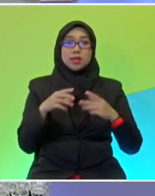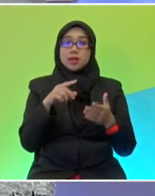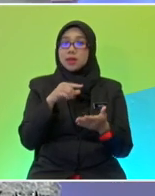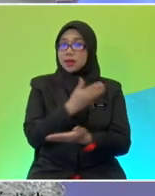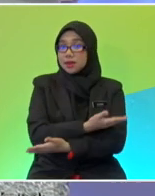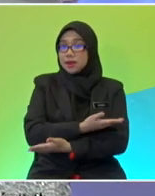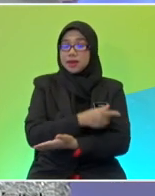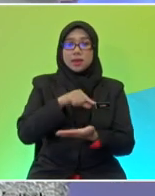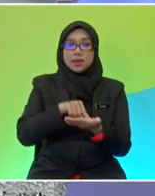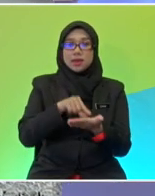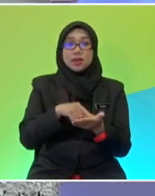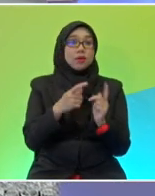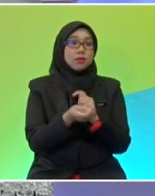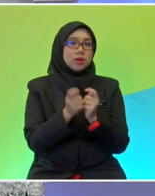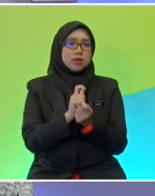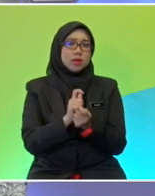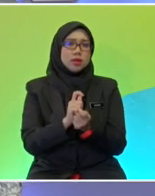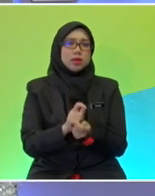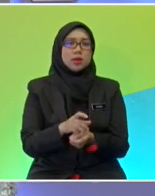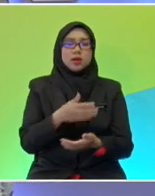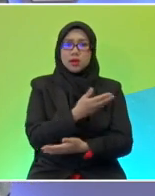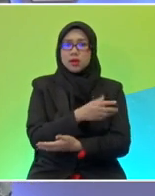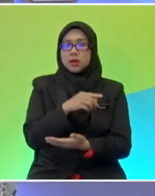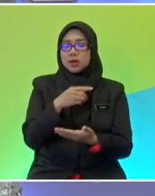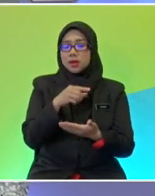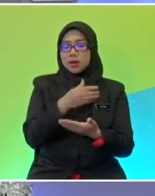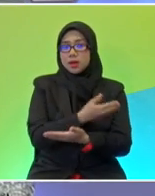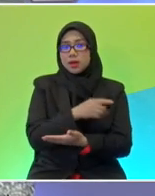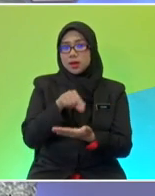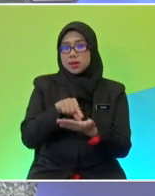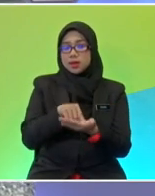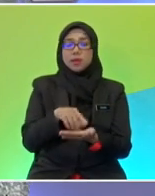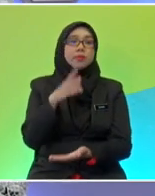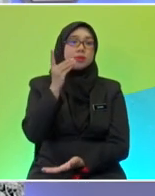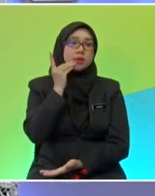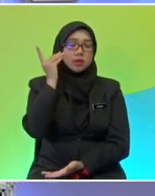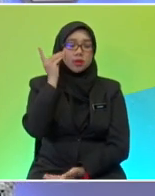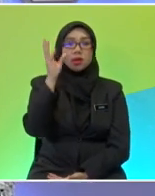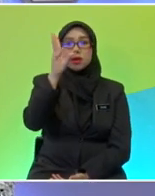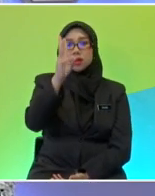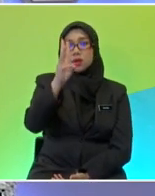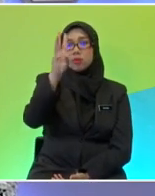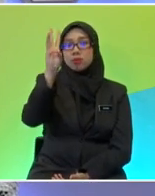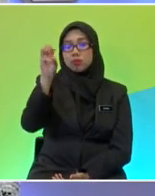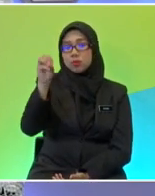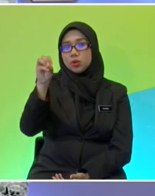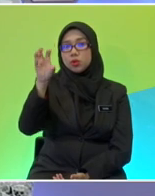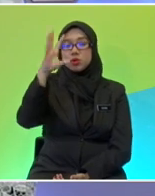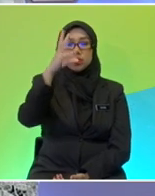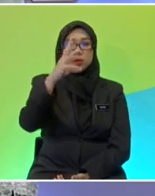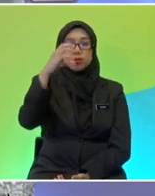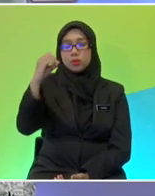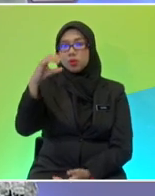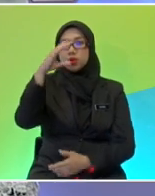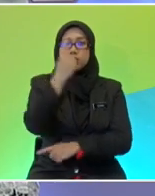menjadi ayam yang dewasa lebih kurang kalau tidak 60 hari lebih Ayo Dewa sini akan